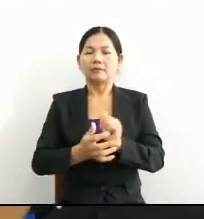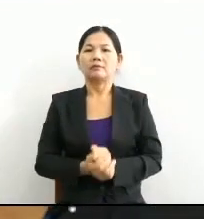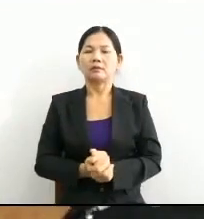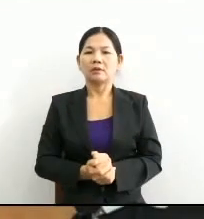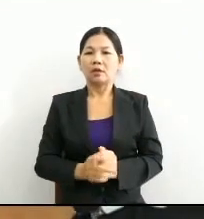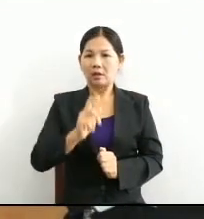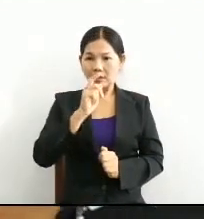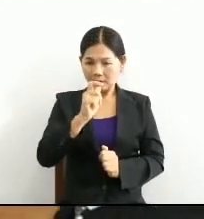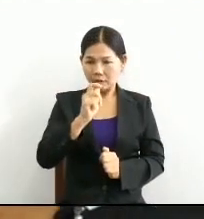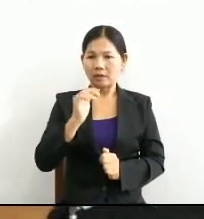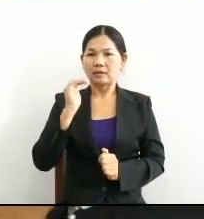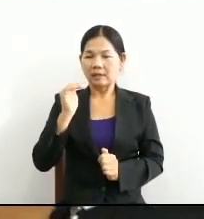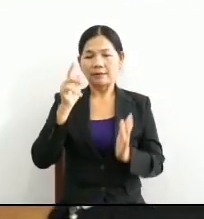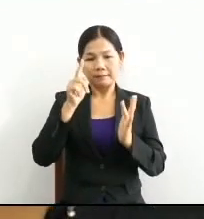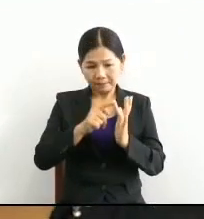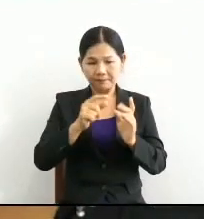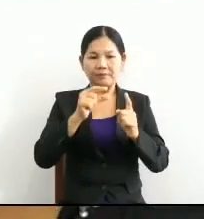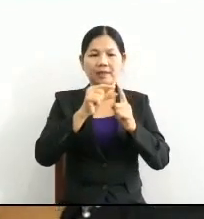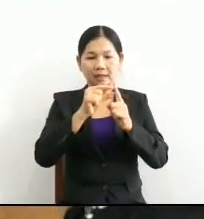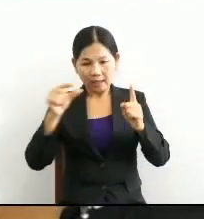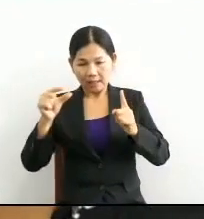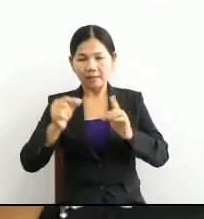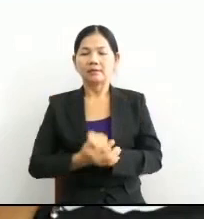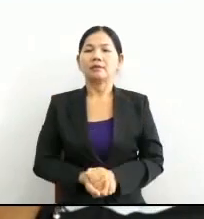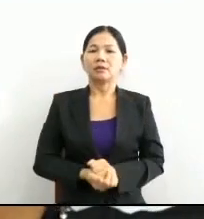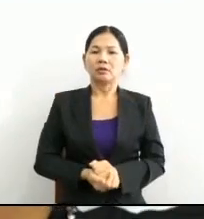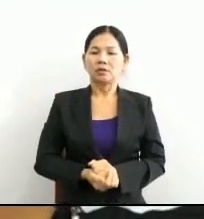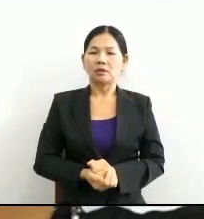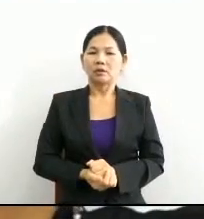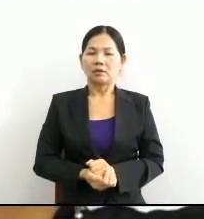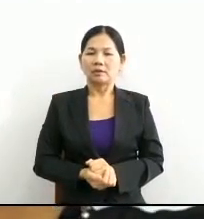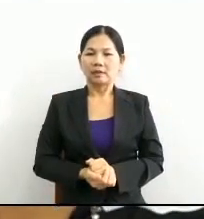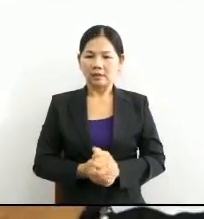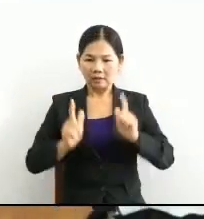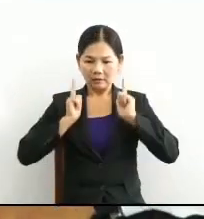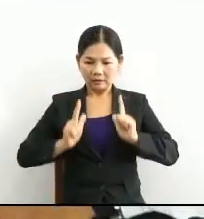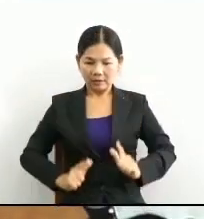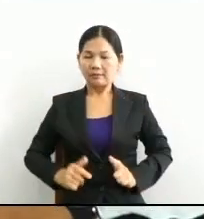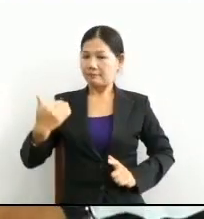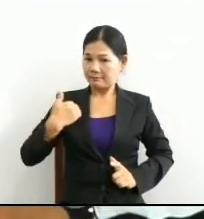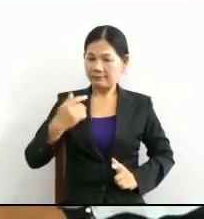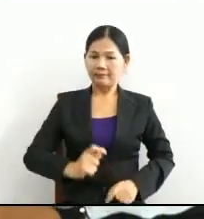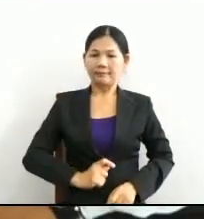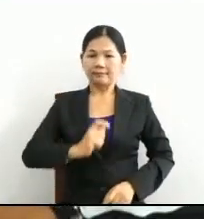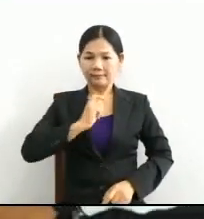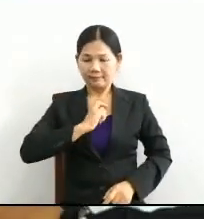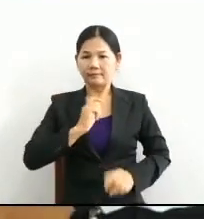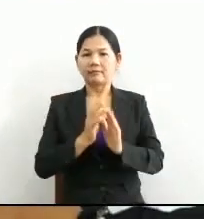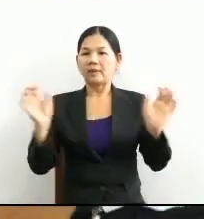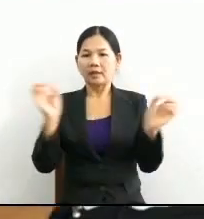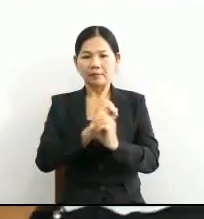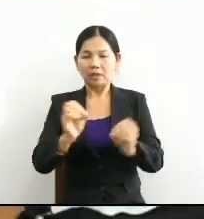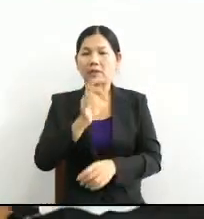rùa thân ạ biết chi kệ giá sát miên này thà miên chi vất rùa nơi mân toàn